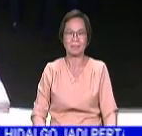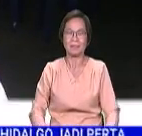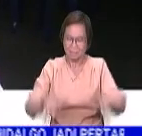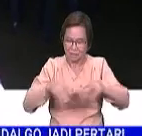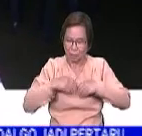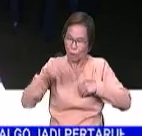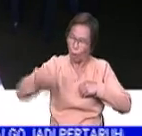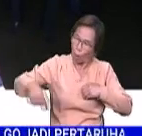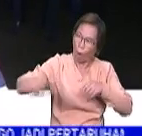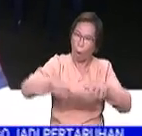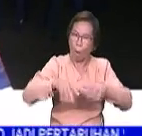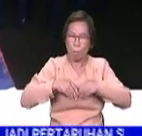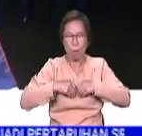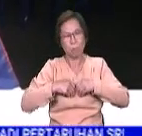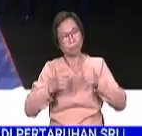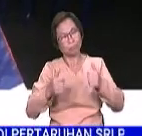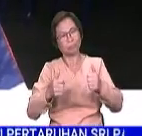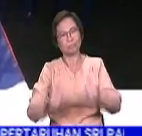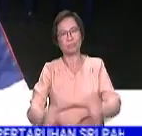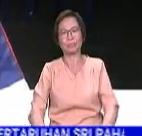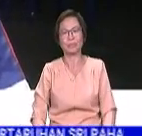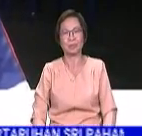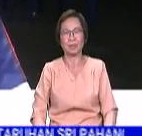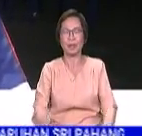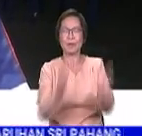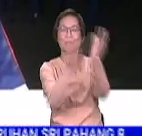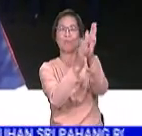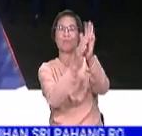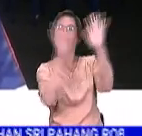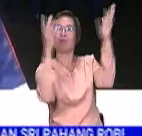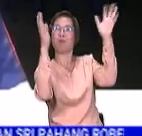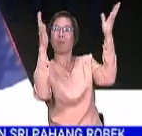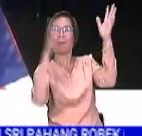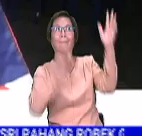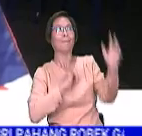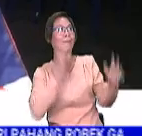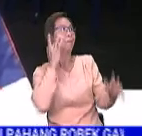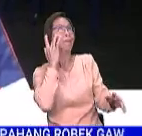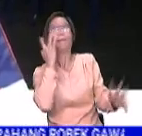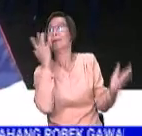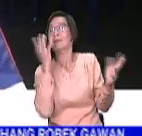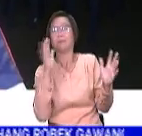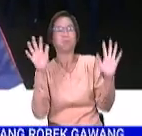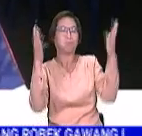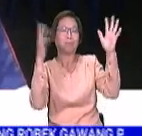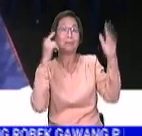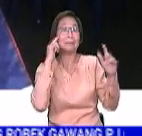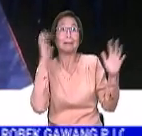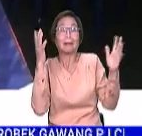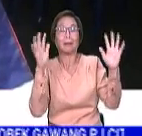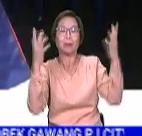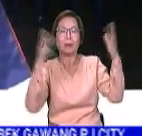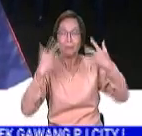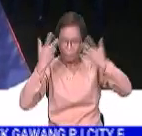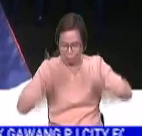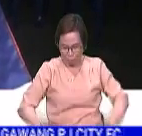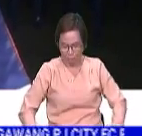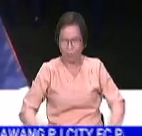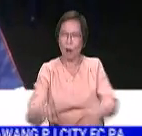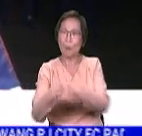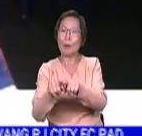orang ramai-ramai ah jual-beli itu bukan gemuruh tadi sampai Agan Sail hanya memakai